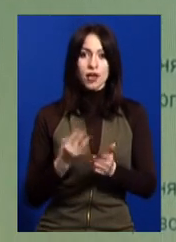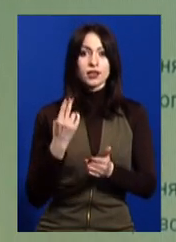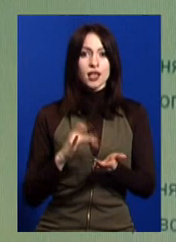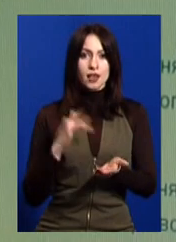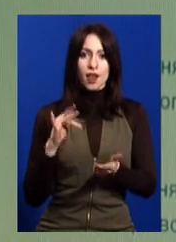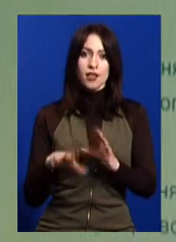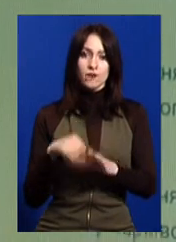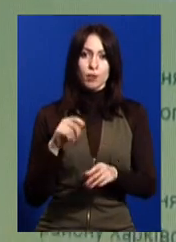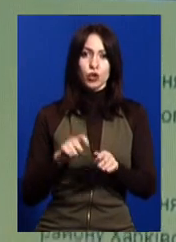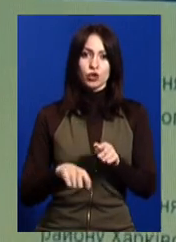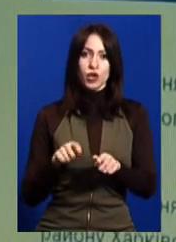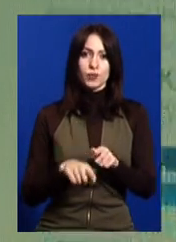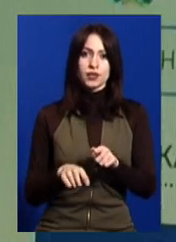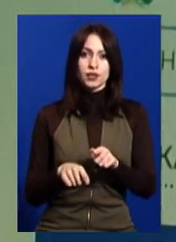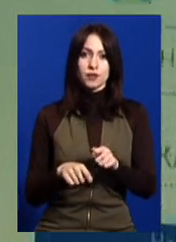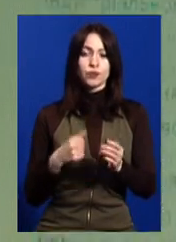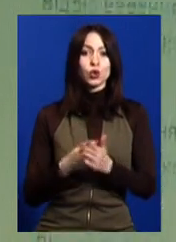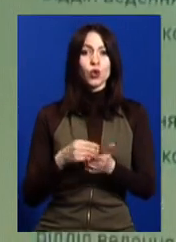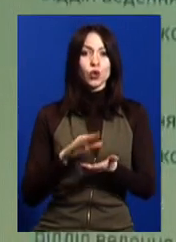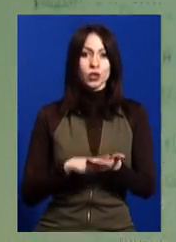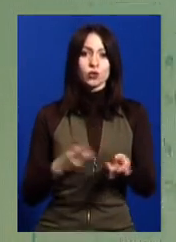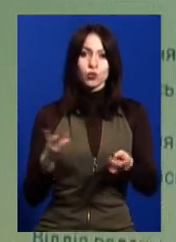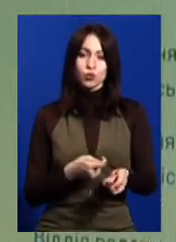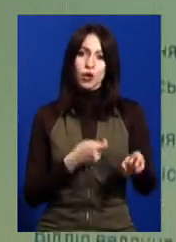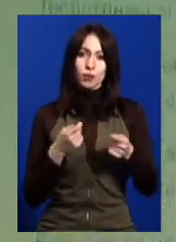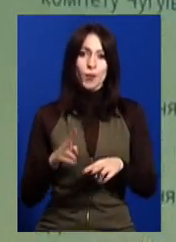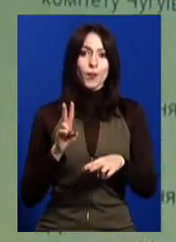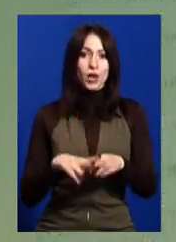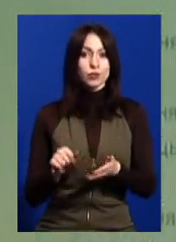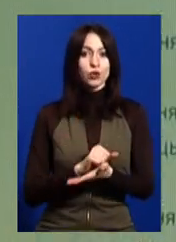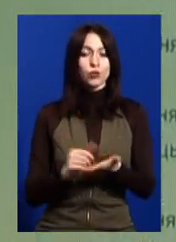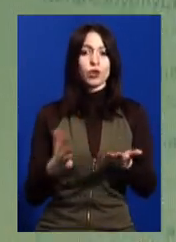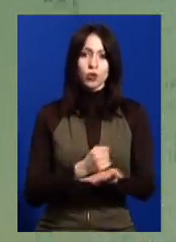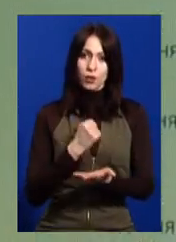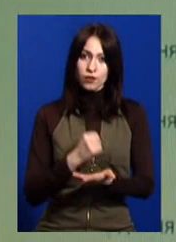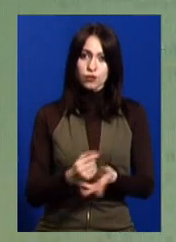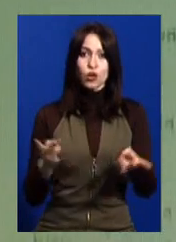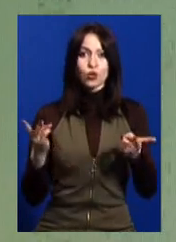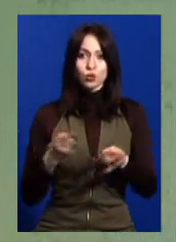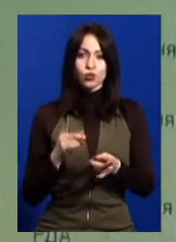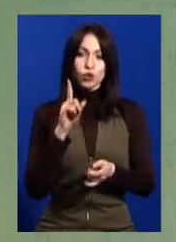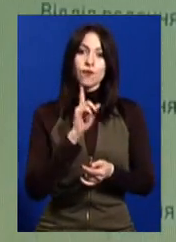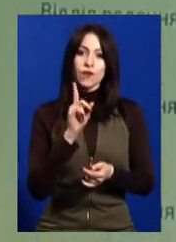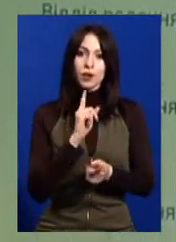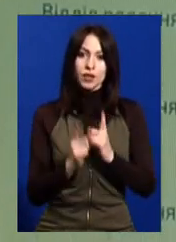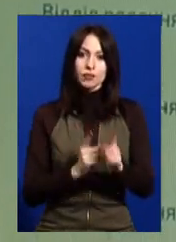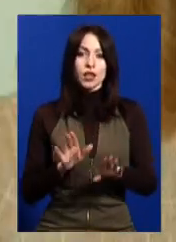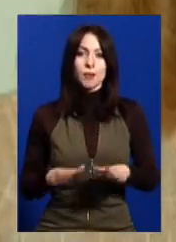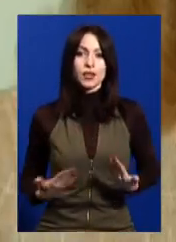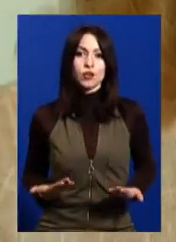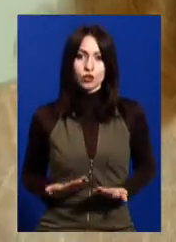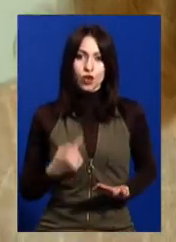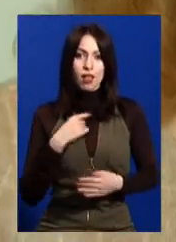Центральної виборчої комісії. До реєстру треба принести паспорт та документ, який підтверджує необхідність тимчасової зміни місця